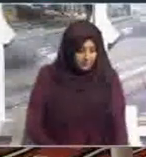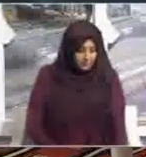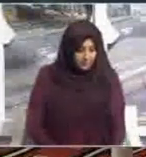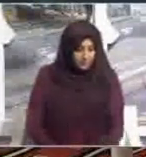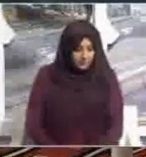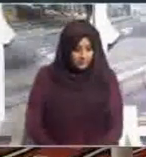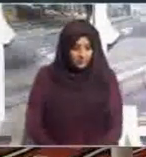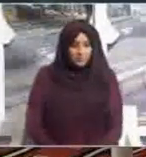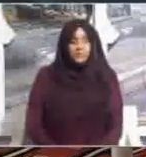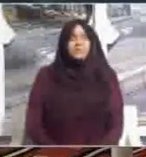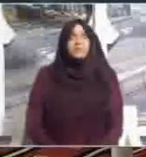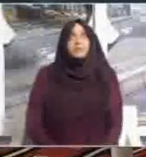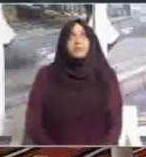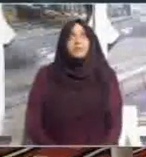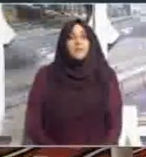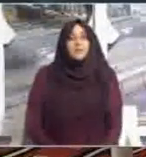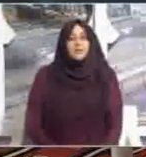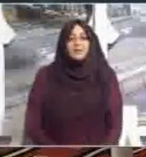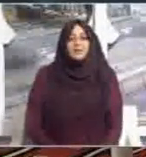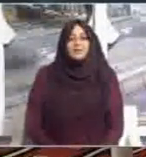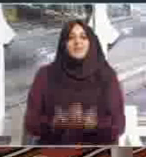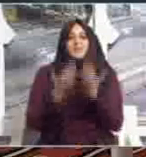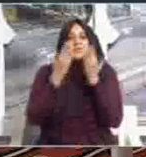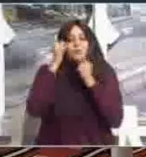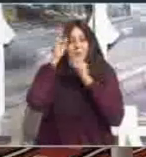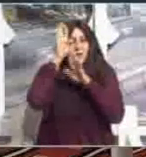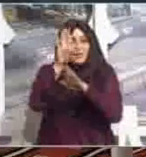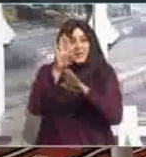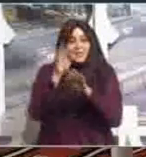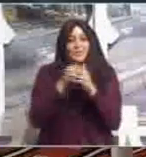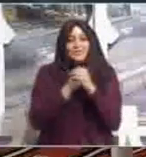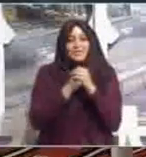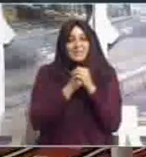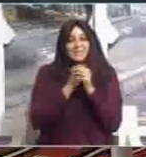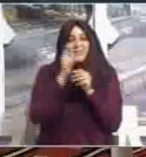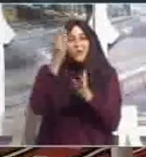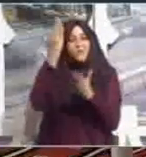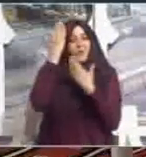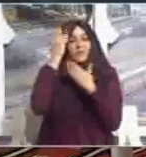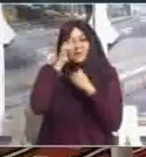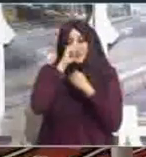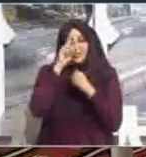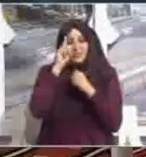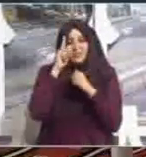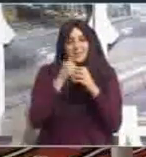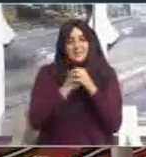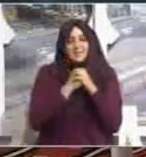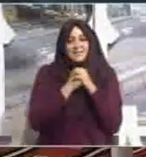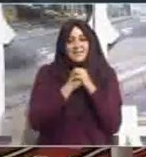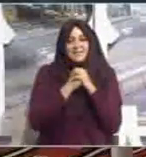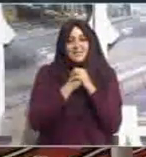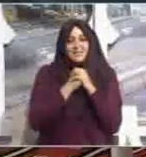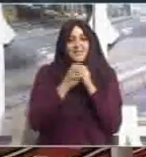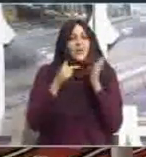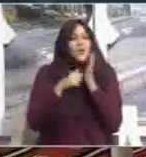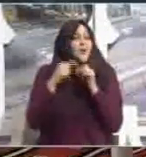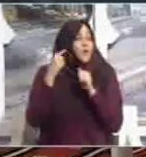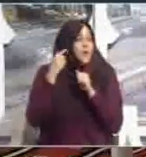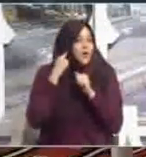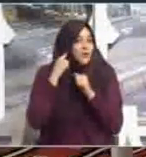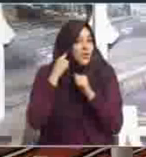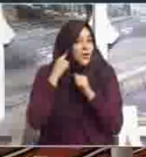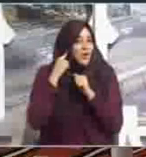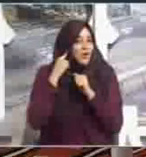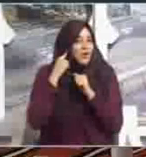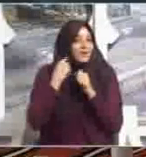نجاوبك ان شاء الله باذن الله. ربي يخليكم ان شاء الله وربي يعطيك العزيز واحكي لي اني نسمع افتيني في